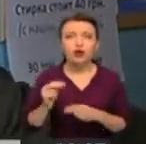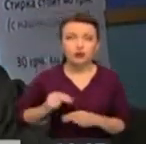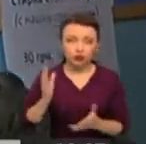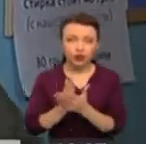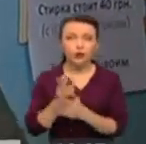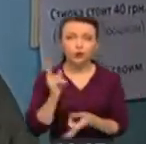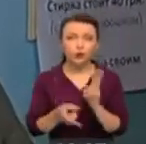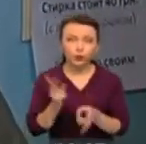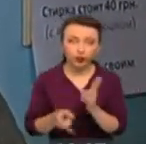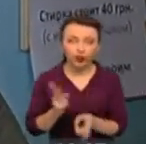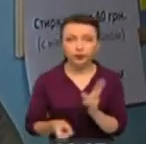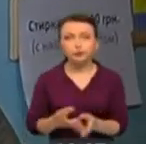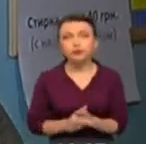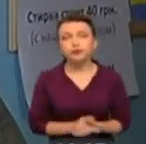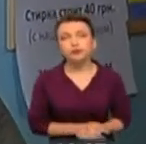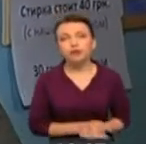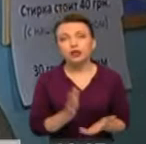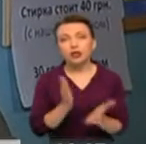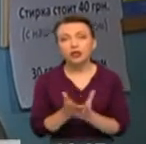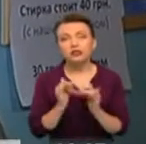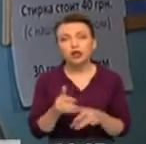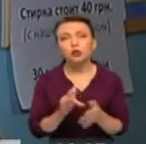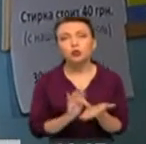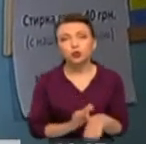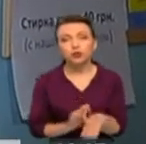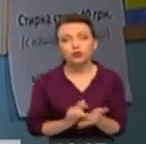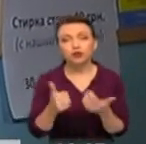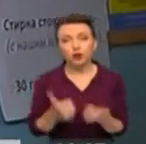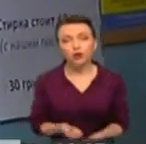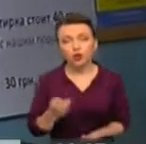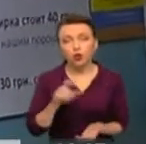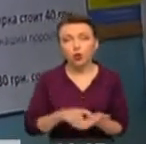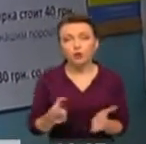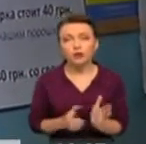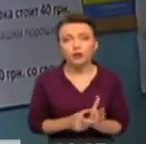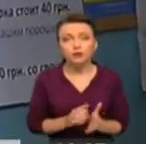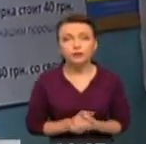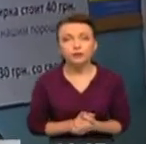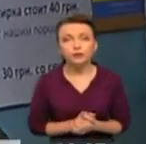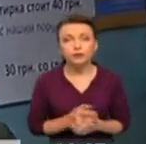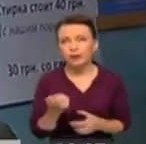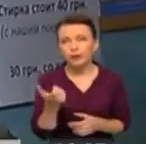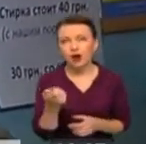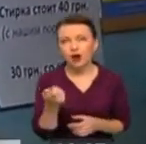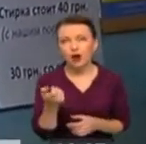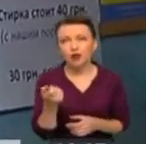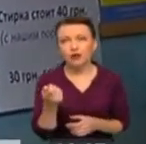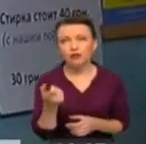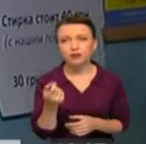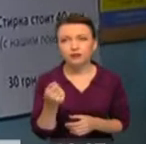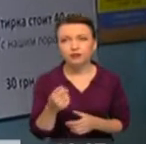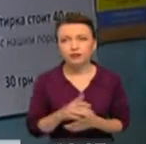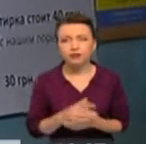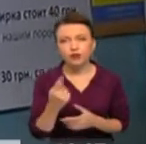кухня. Є для туристів хороша кімната, але їх мало. Їх мало, там